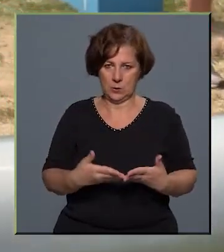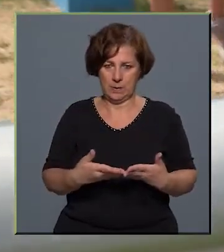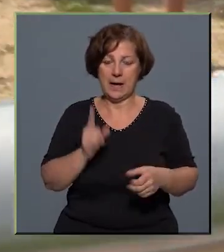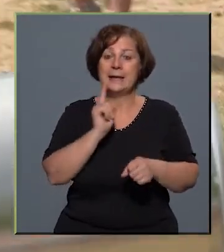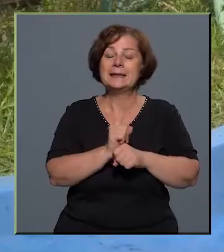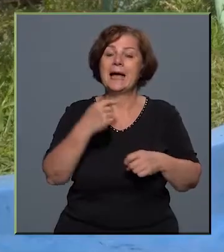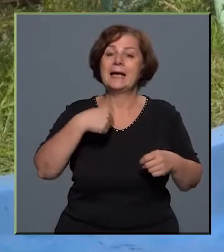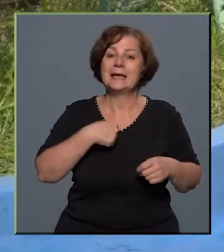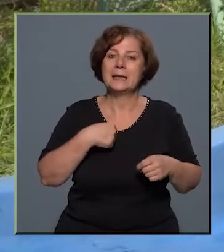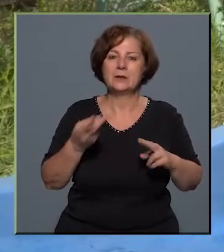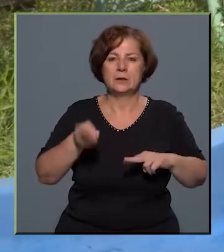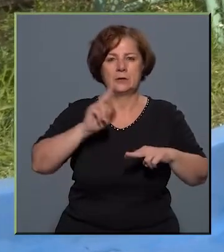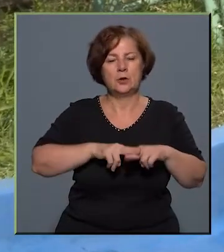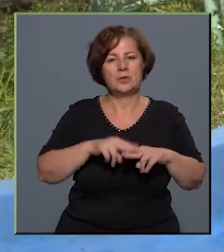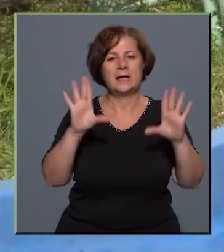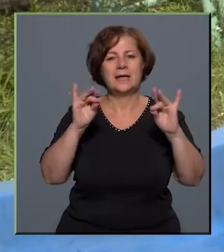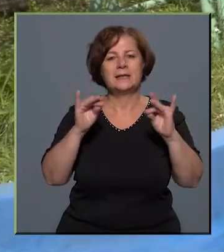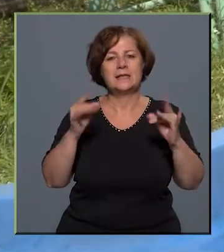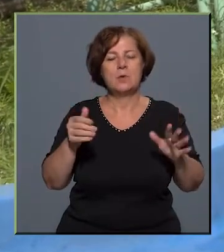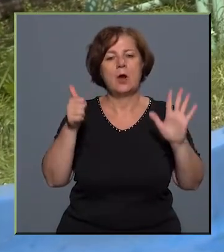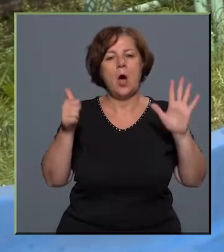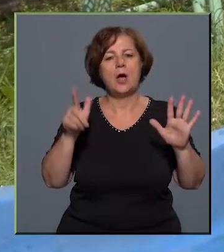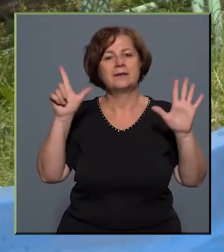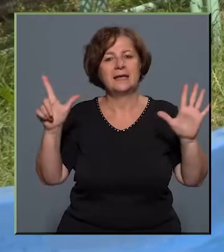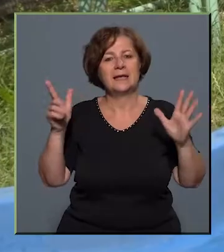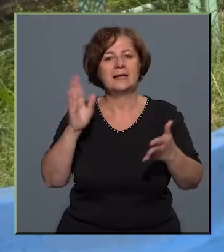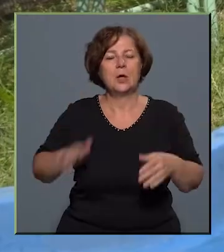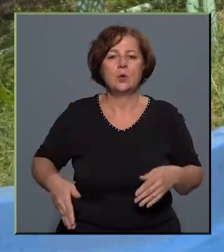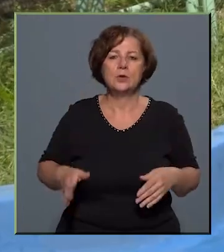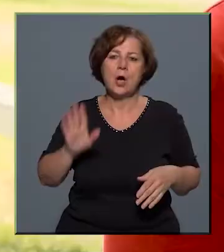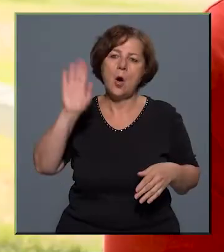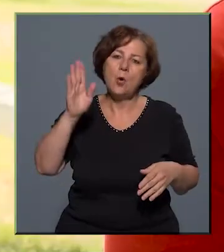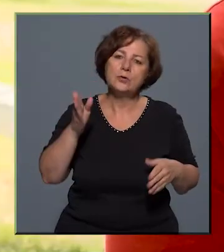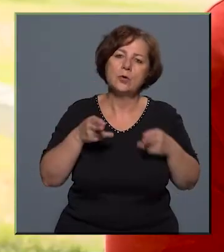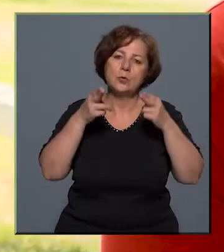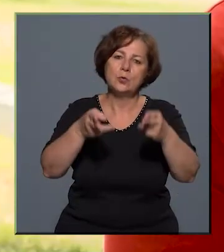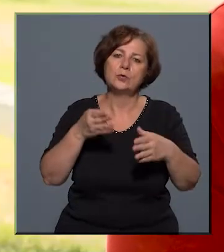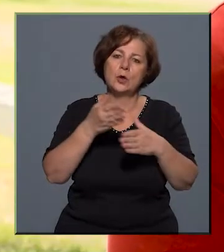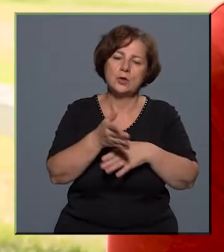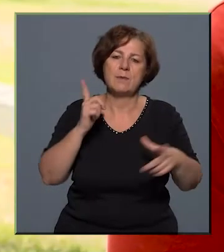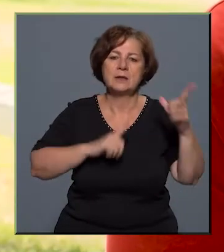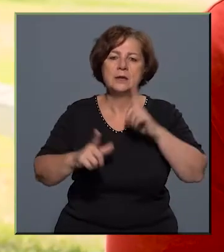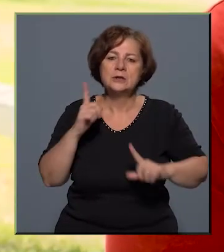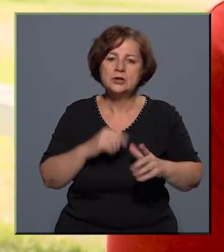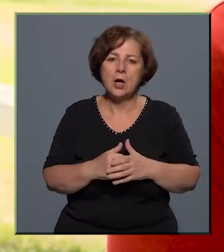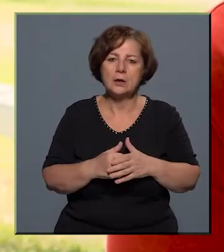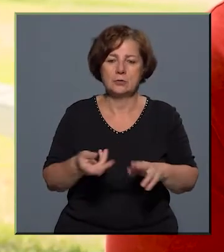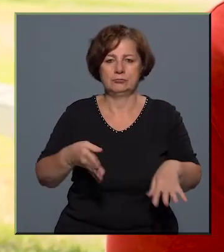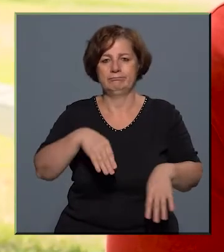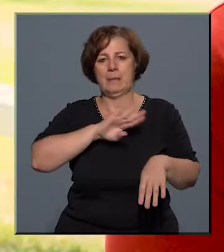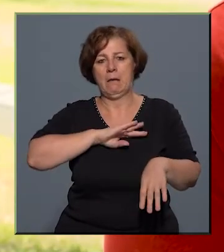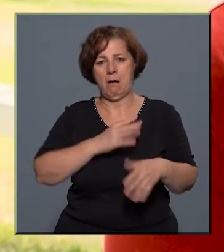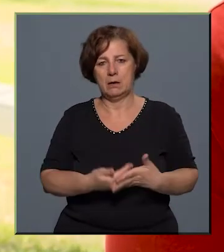a rendelőbe. De én nagyobb részt 10-ből 6-7 kutya vagy még otthon, vagy útközben